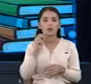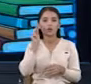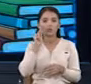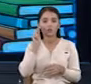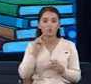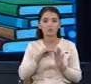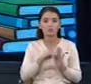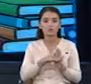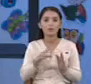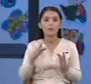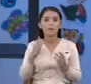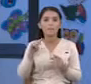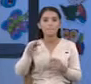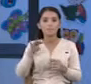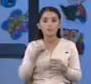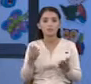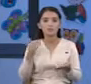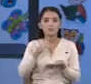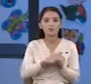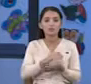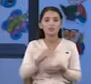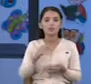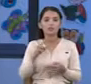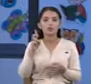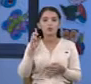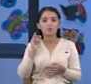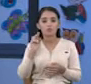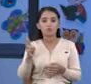на уроках. Мы сегодня познакомимся с